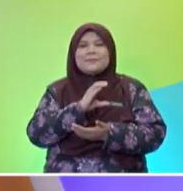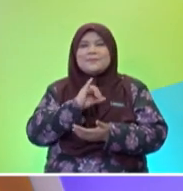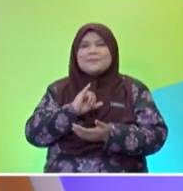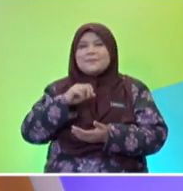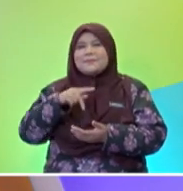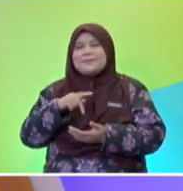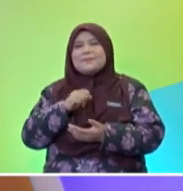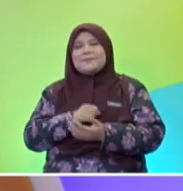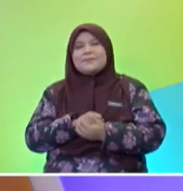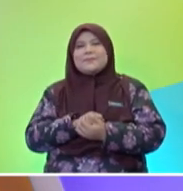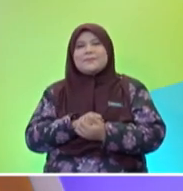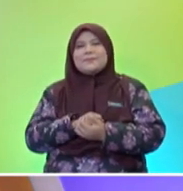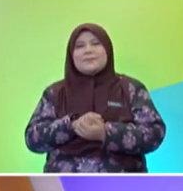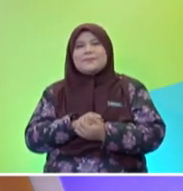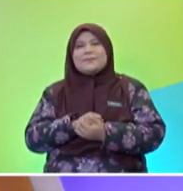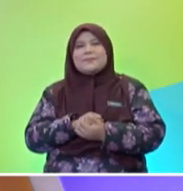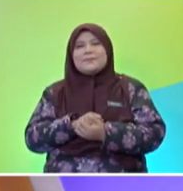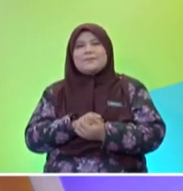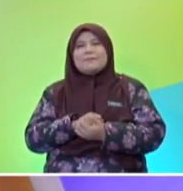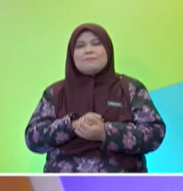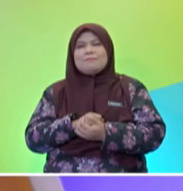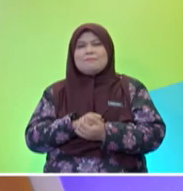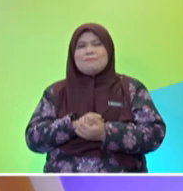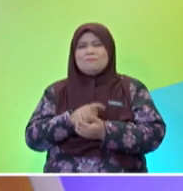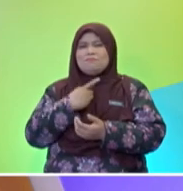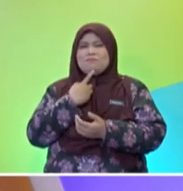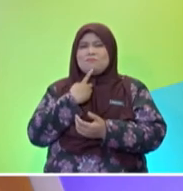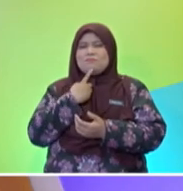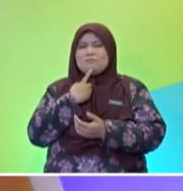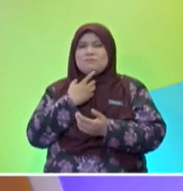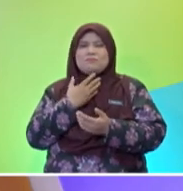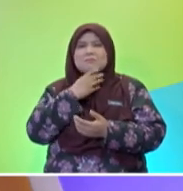ini bunyi kambing